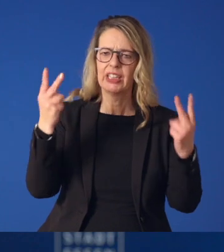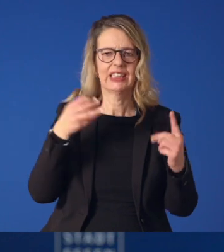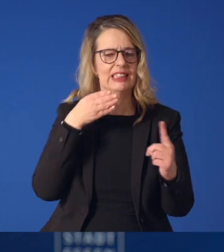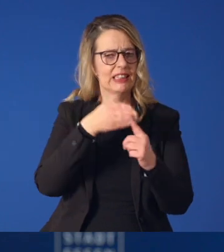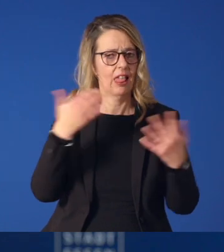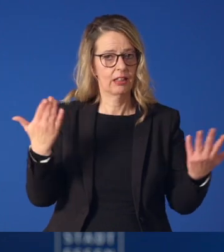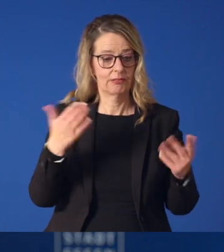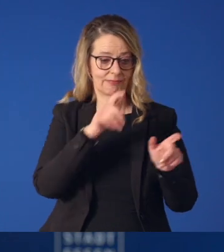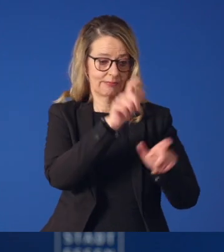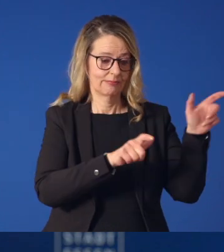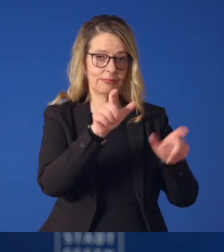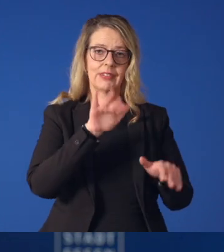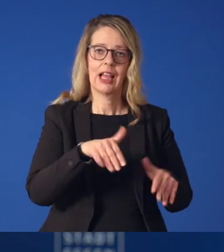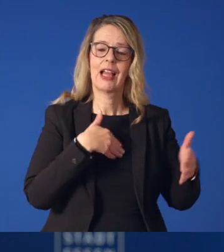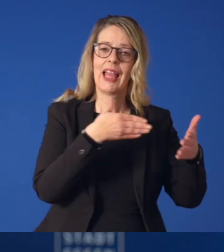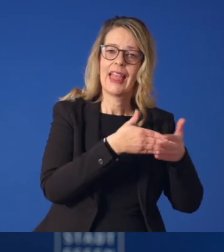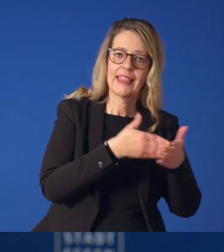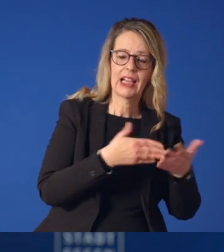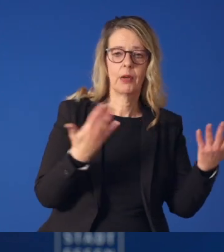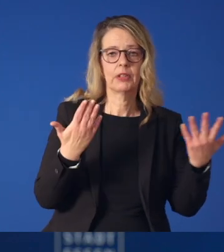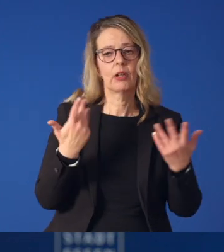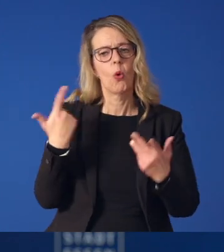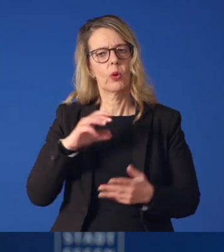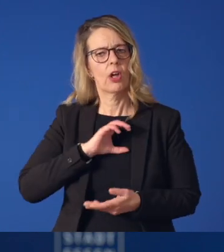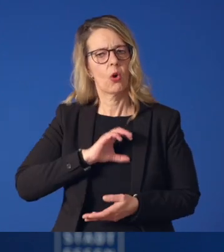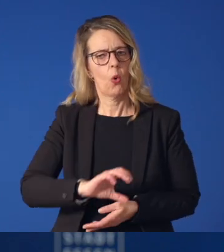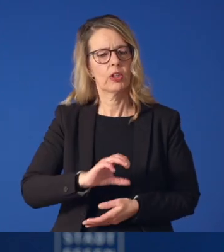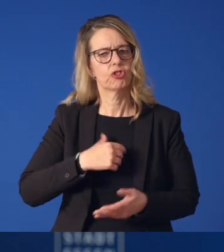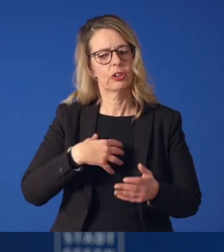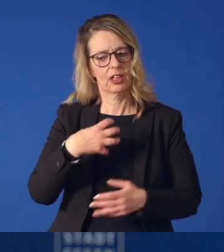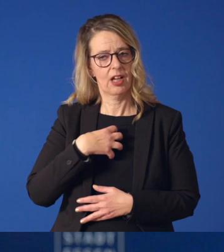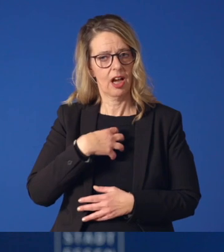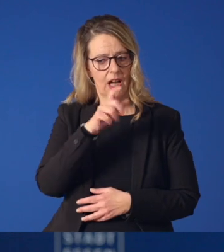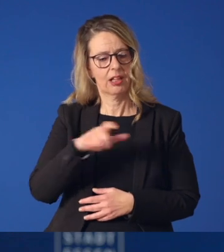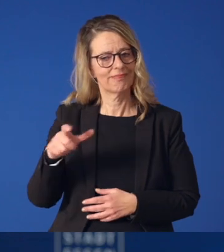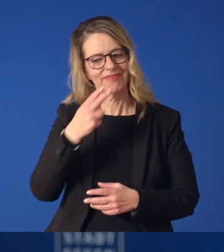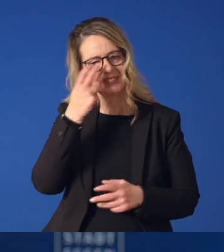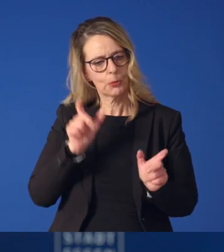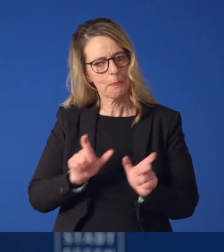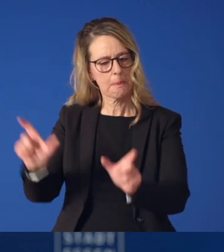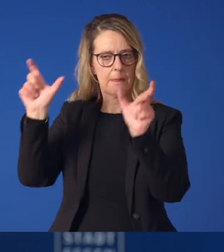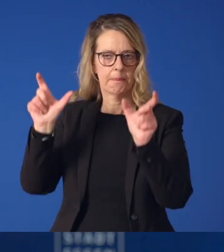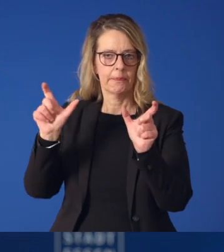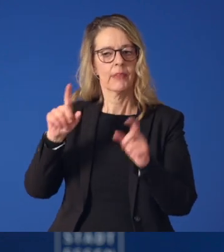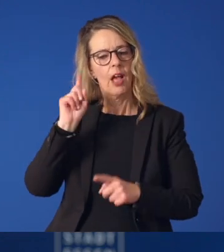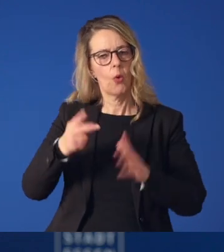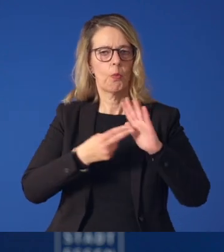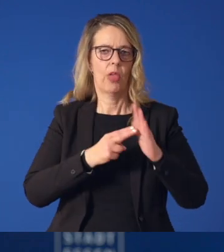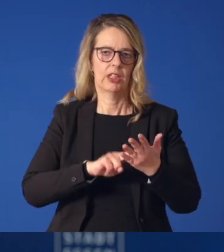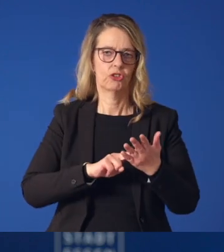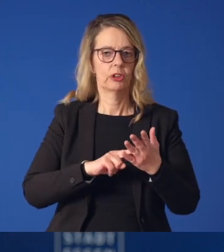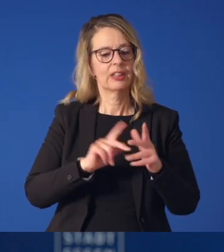Benachteiligungen von Menschen mit Handicap und oder chronischen Erkrankungen in Essen zu verhindern und eine